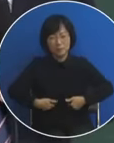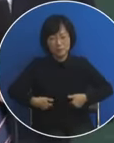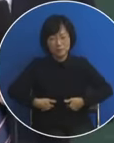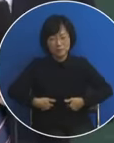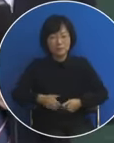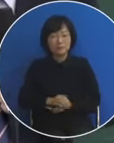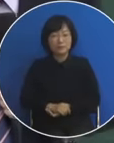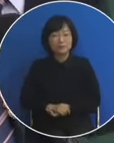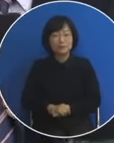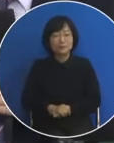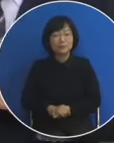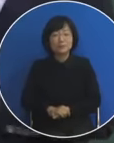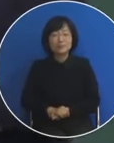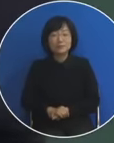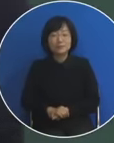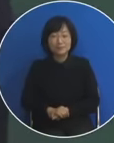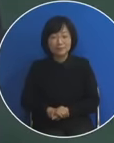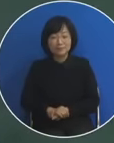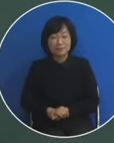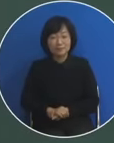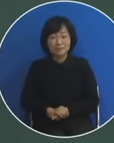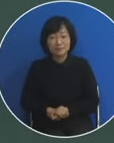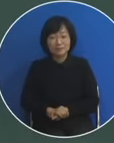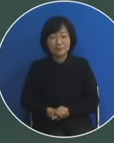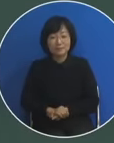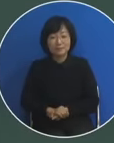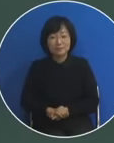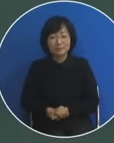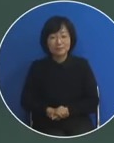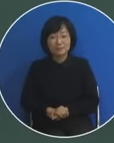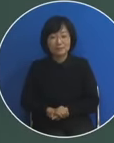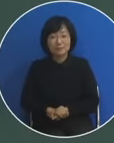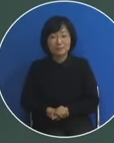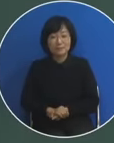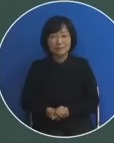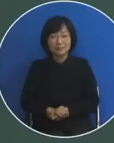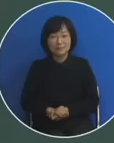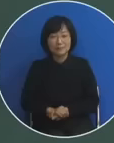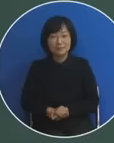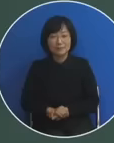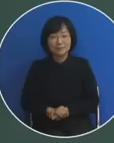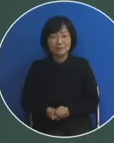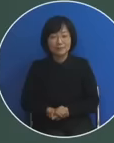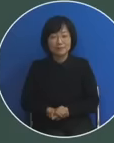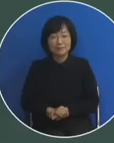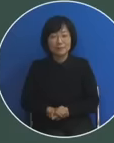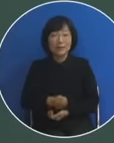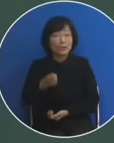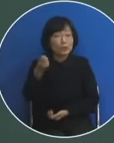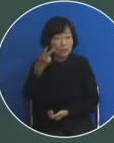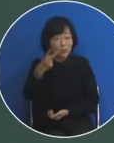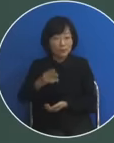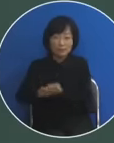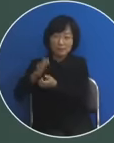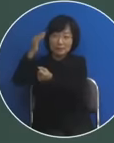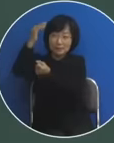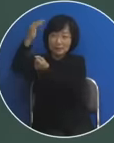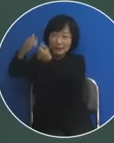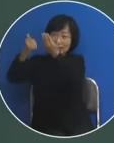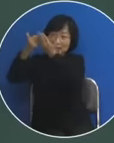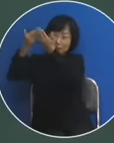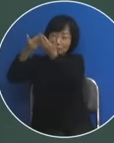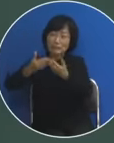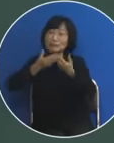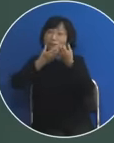this blessing is prepared for you. 뿐만 아니고 하나님의 축복이 반드시 예비되어 있어요. Not only that, but